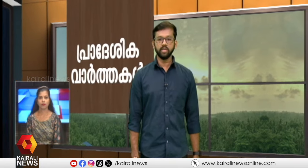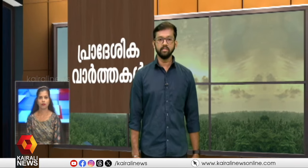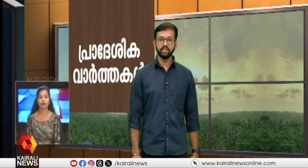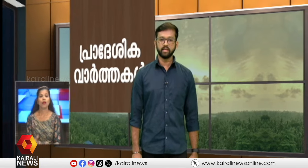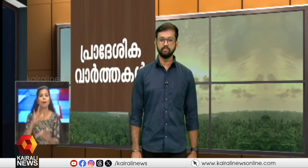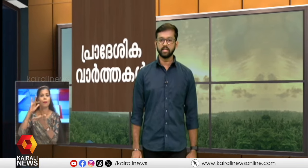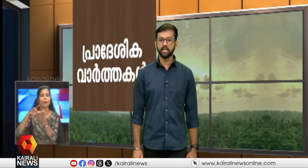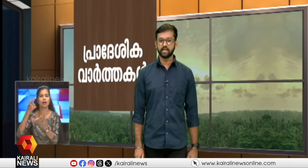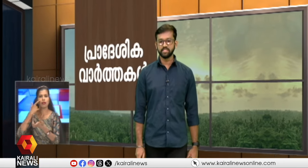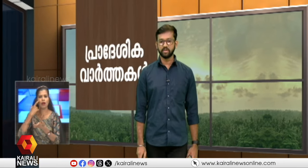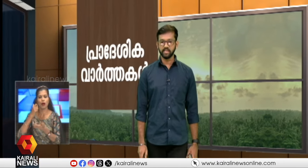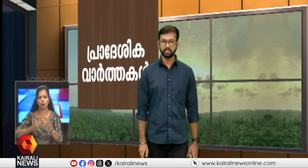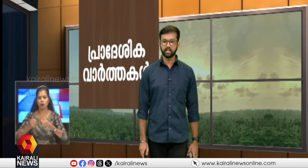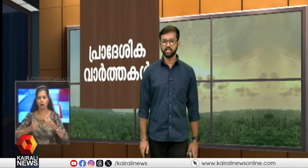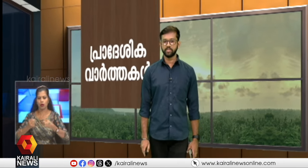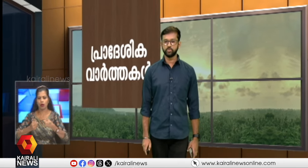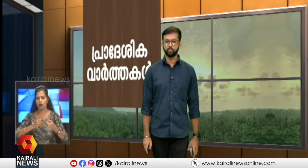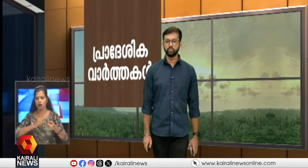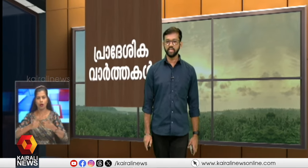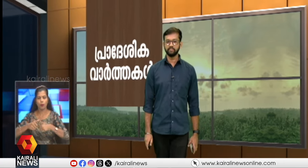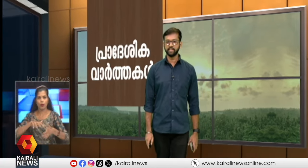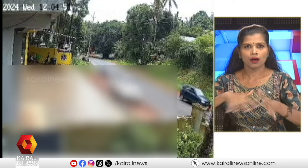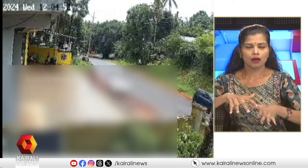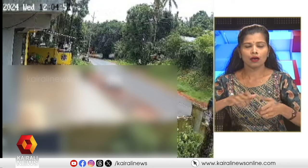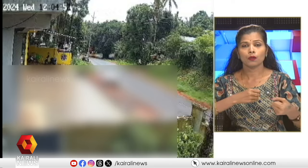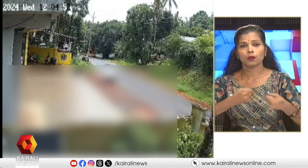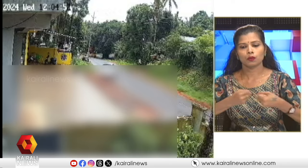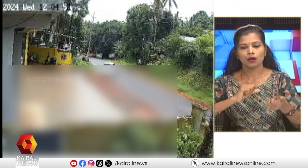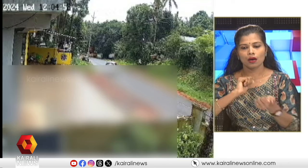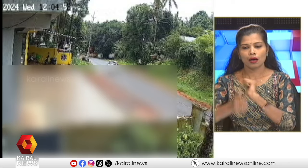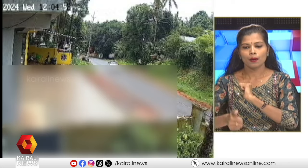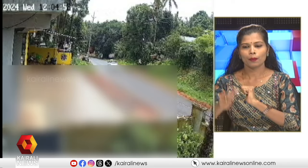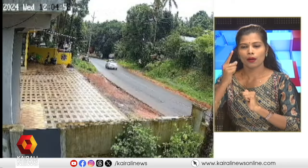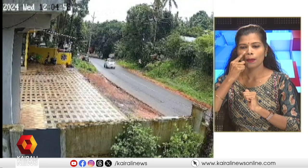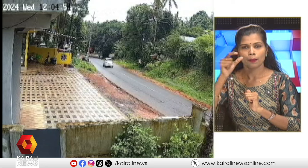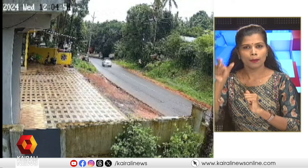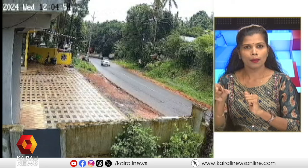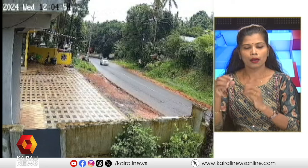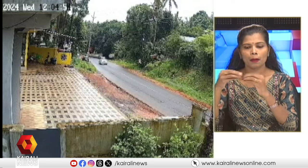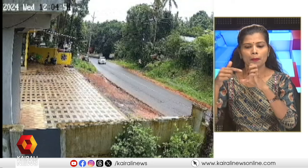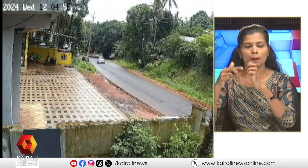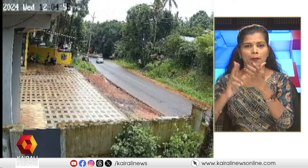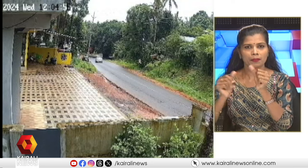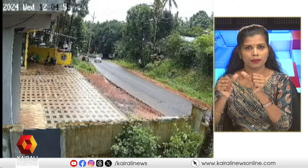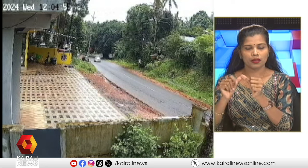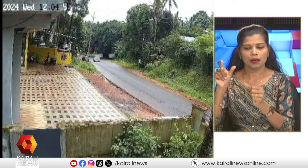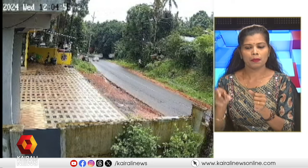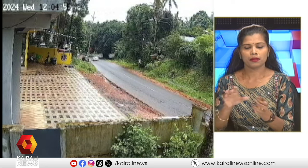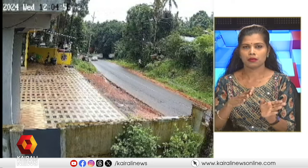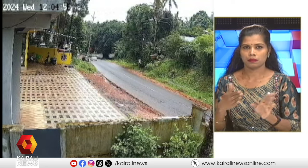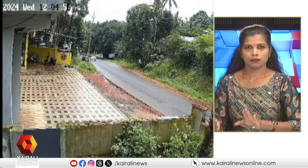കണ്ണൂരിൽ നിയന്ത്രണം വിട്ട കാറിടിച്ച് വഴിയാത്രക്കാരി മരിച്ചു മുണ്ടേരി വനിതാ സഹകരണ സംഘത്തിലെ ജീവനക്കാരി ബീനയാണ് മരിച്ചത്